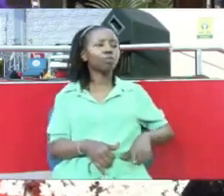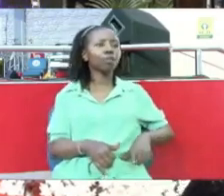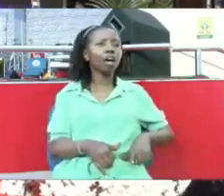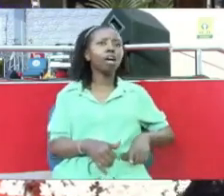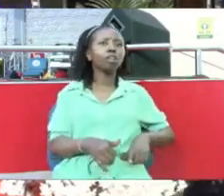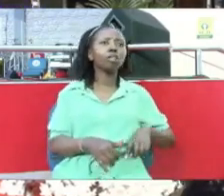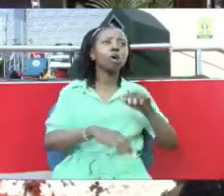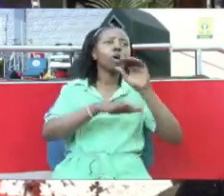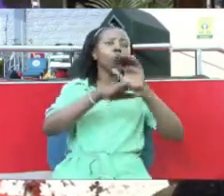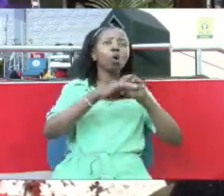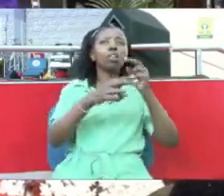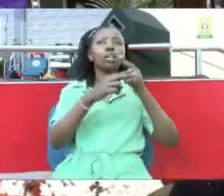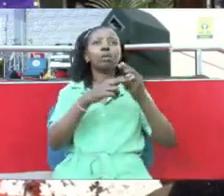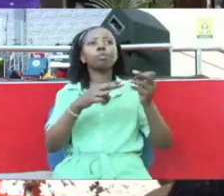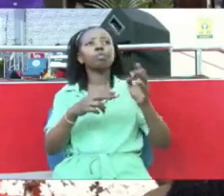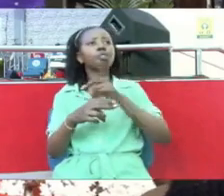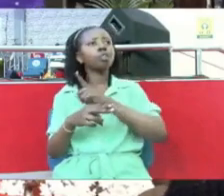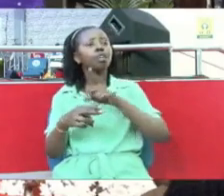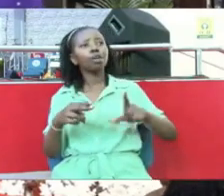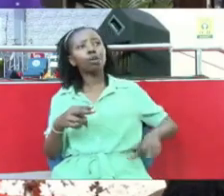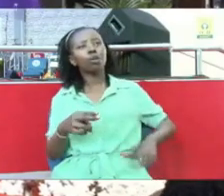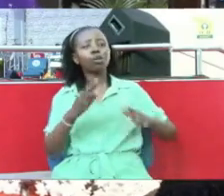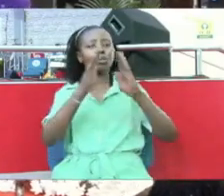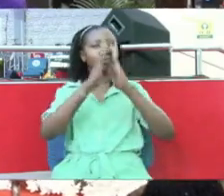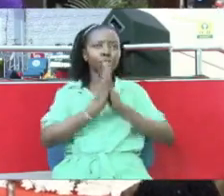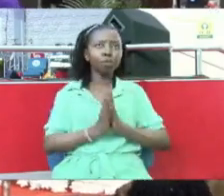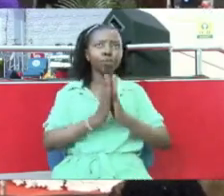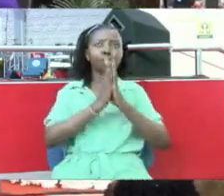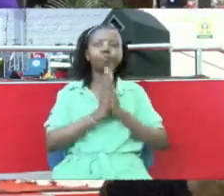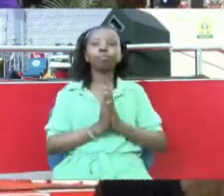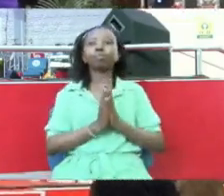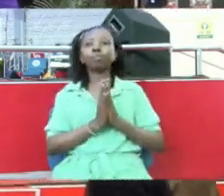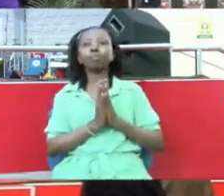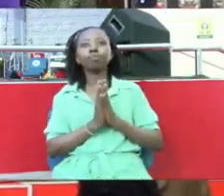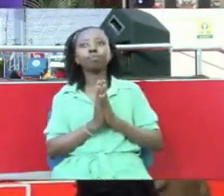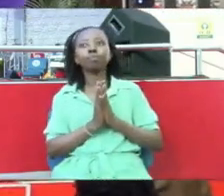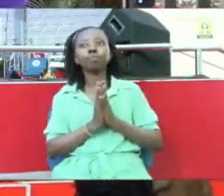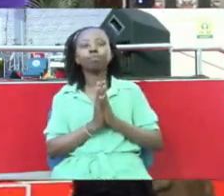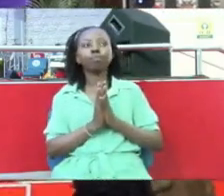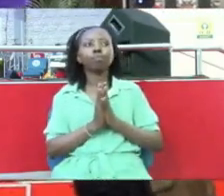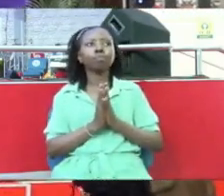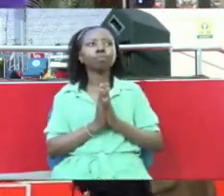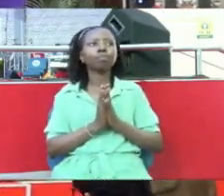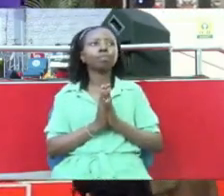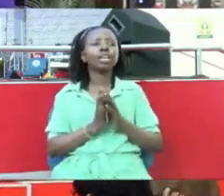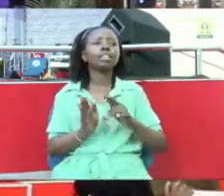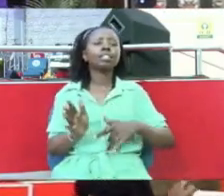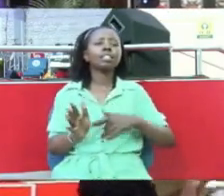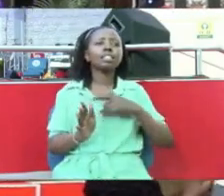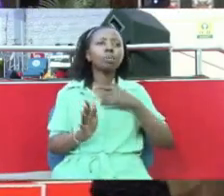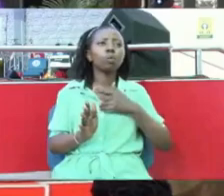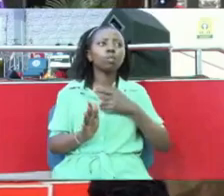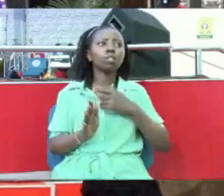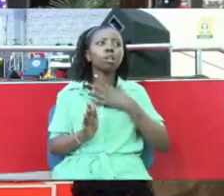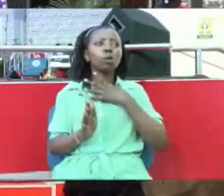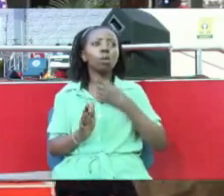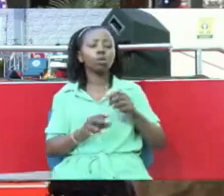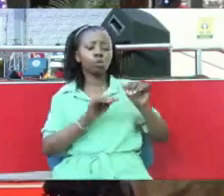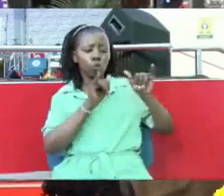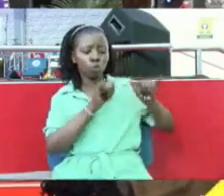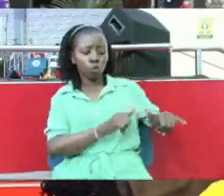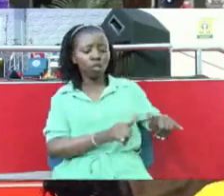the Father. Inua sauti yako ukaweze kulitia jina la Bwana. My desire is to linger in the presence of God.